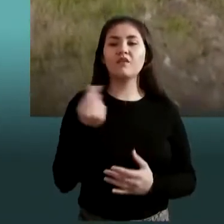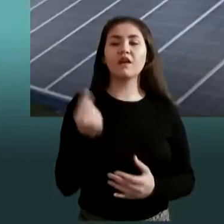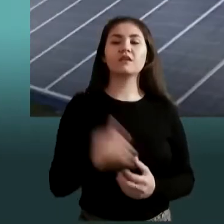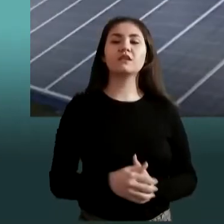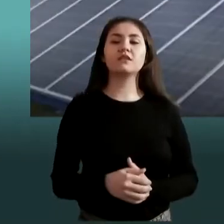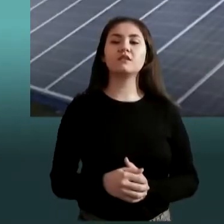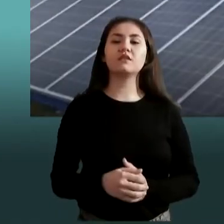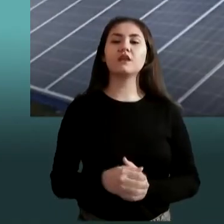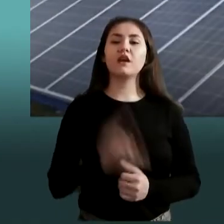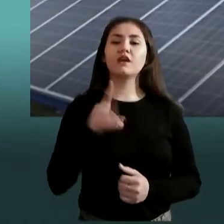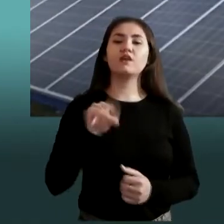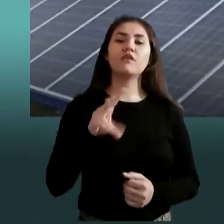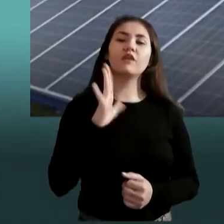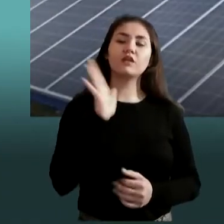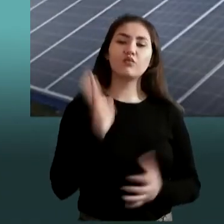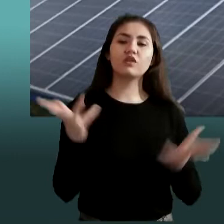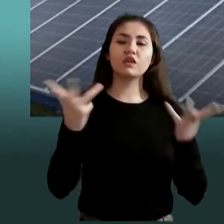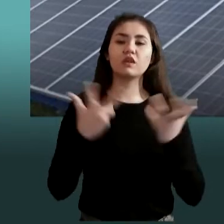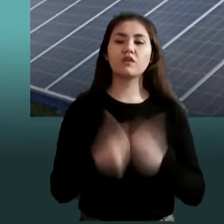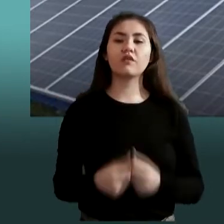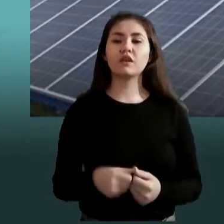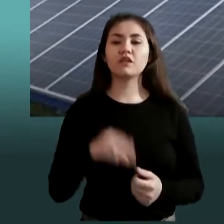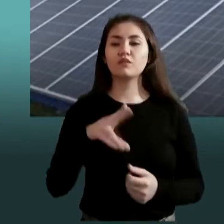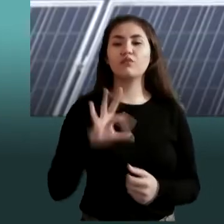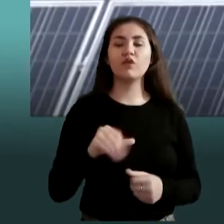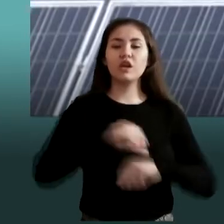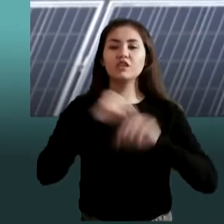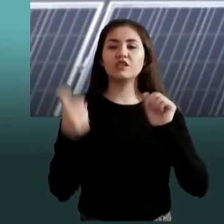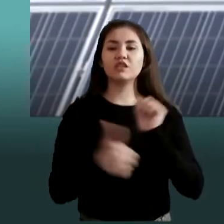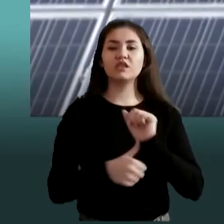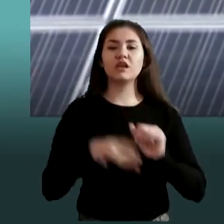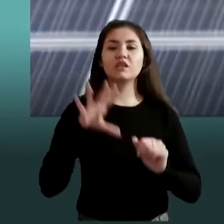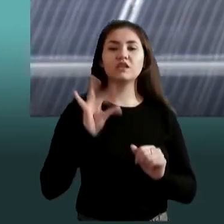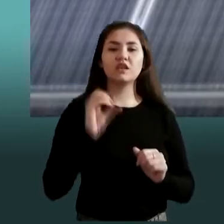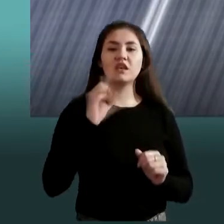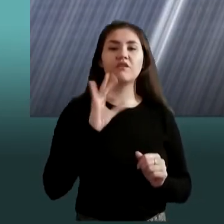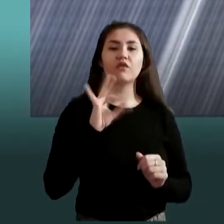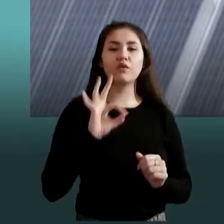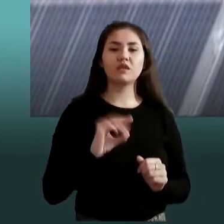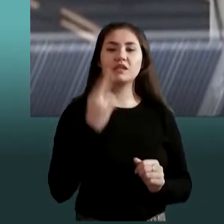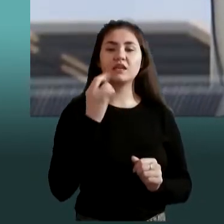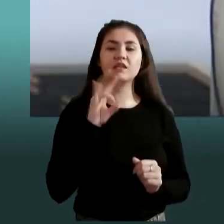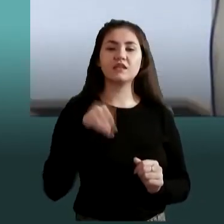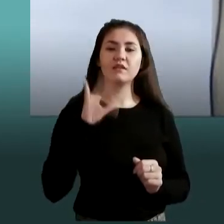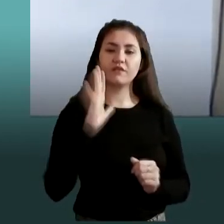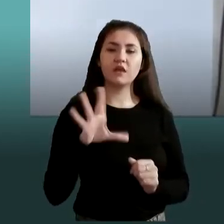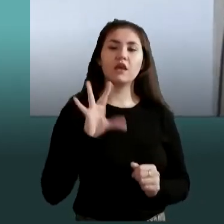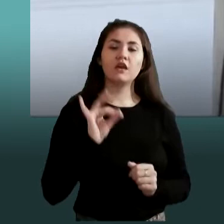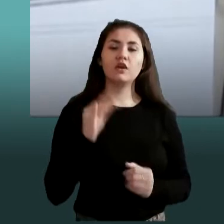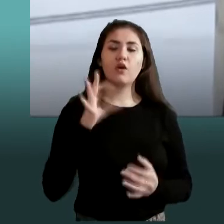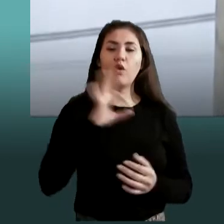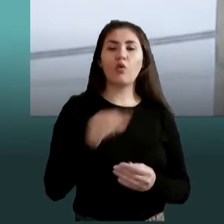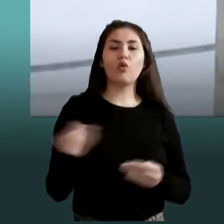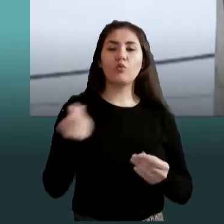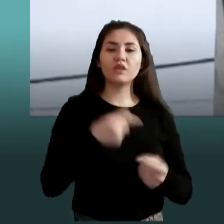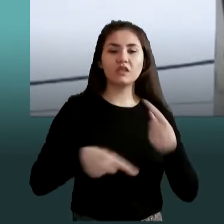вартість кіловата буде рахуватися по 16 євроцентів. Тому окупність, а